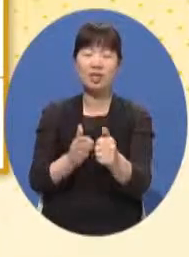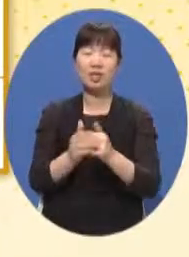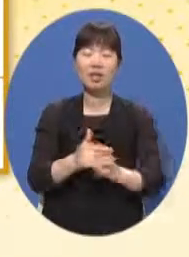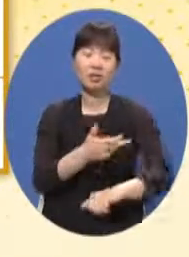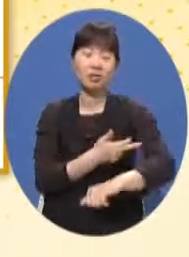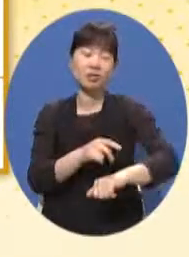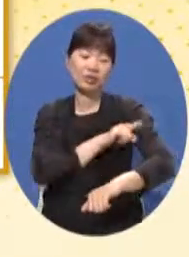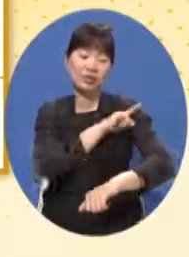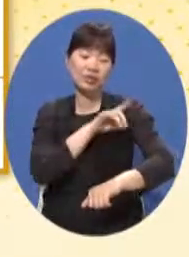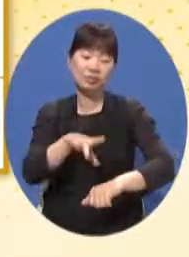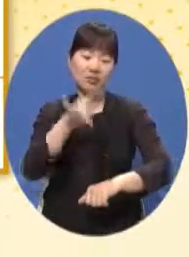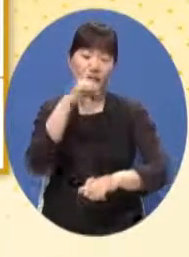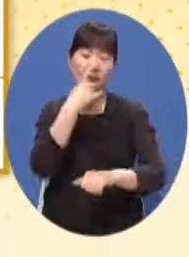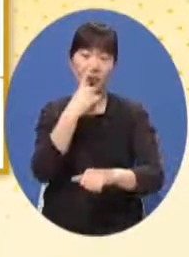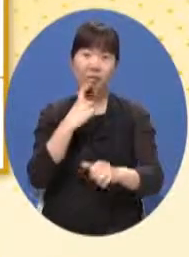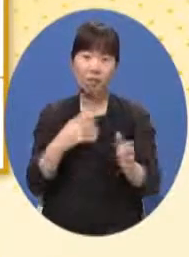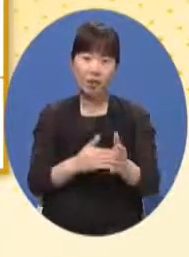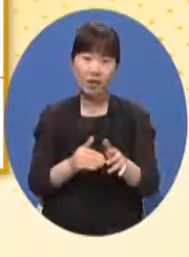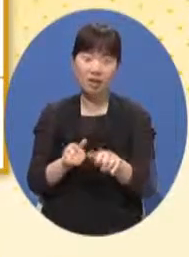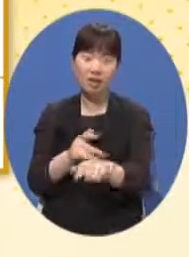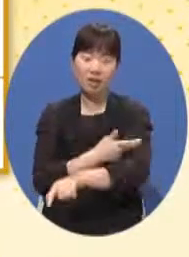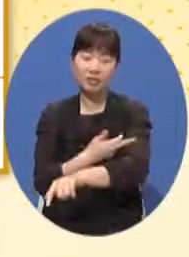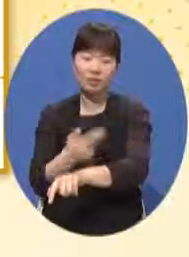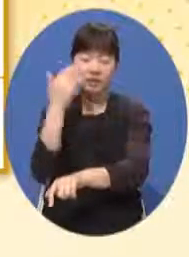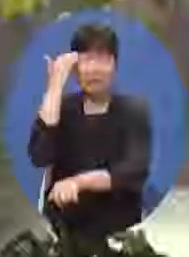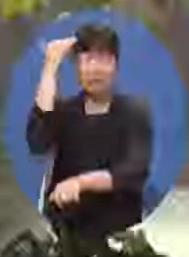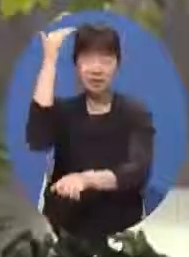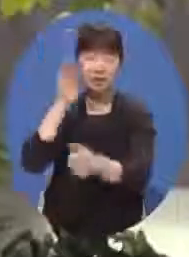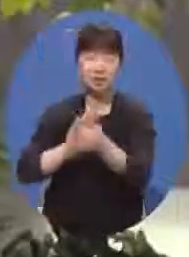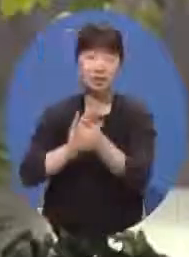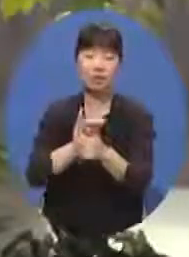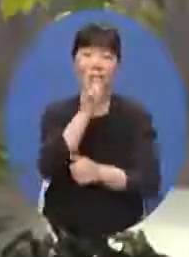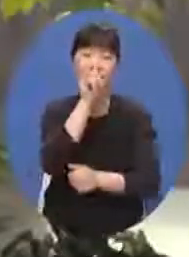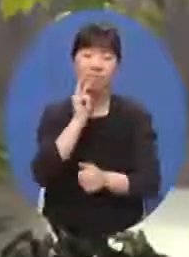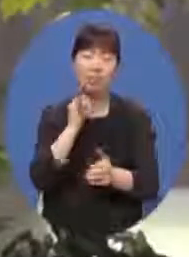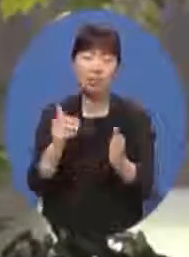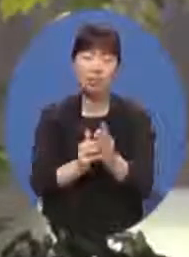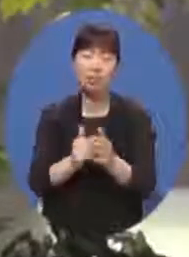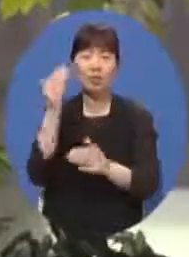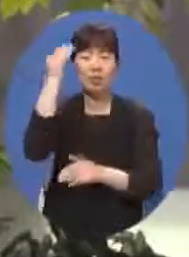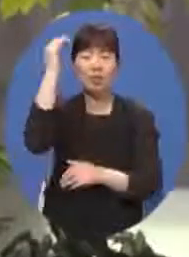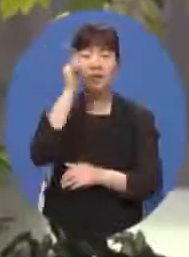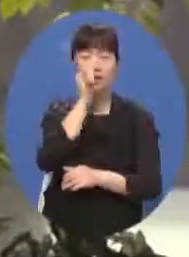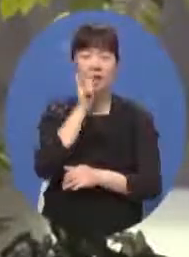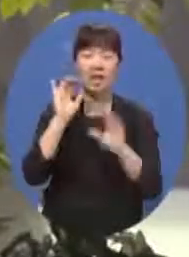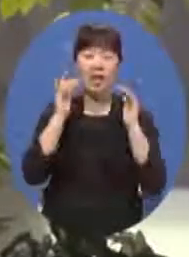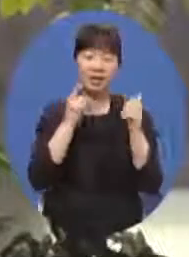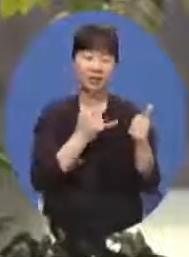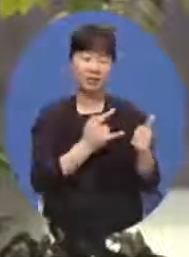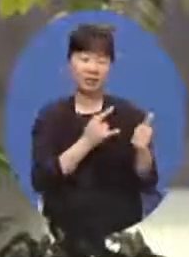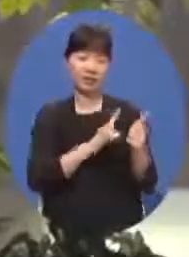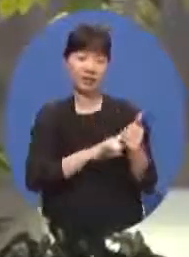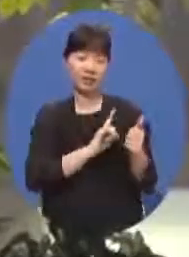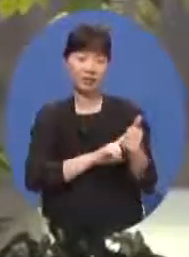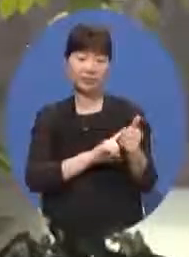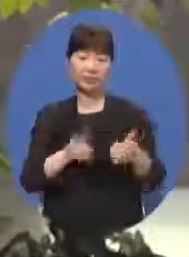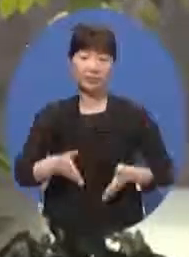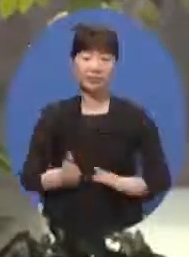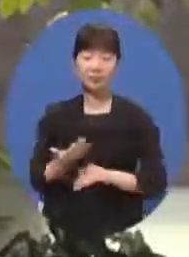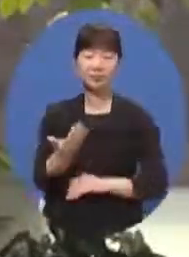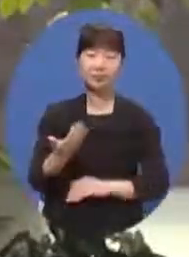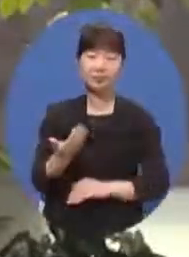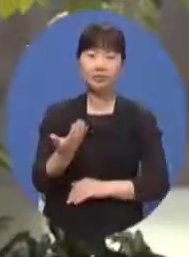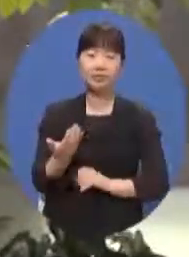제일 먼저 배우는군요. 네, 그렇죠. 수영은 또 키 크는데도 또 도움되고 네. 키도 커요. 그리고 또 아이가 이렇게 그 태어나기